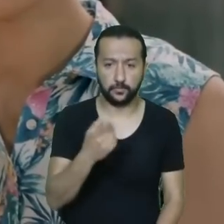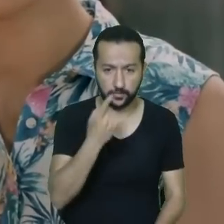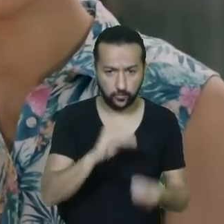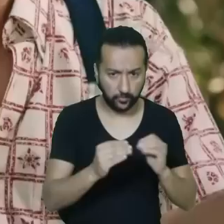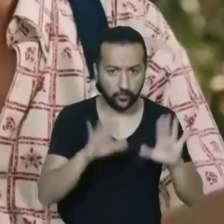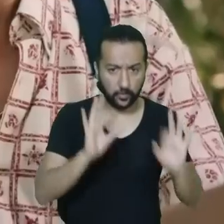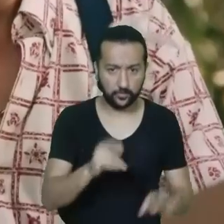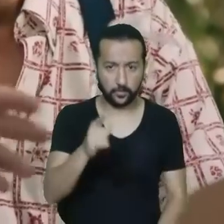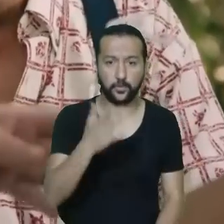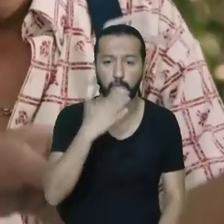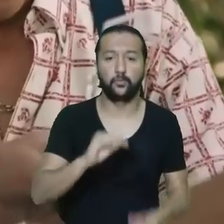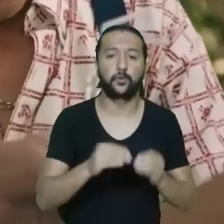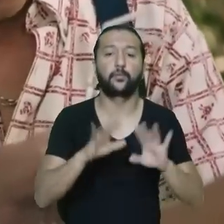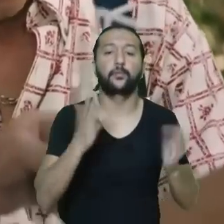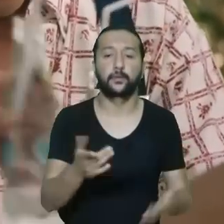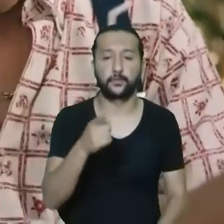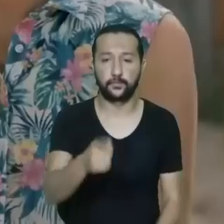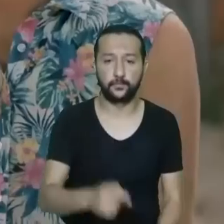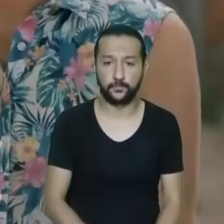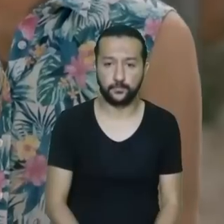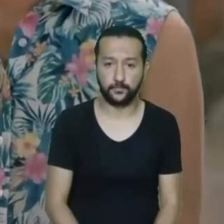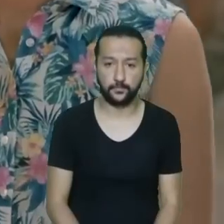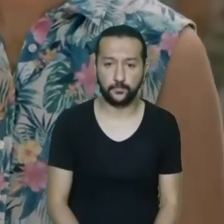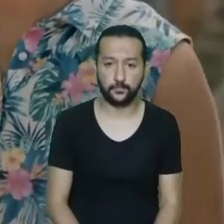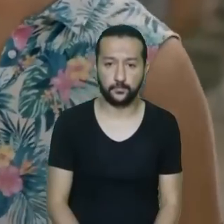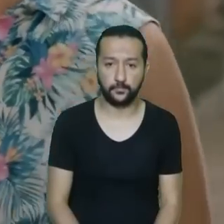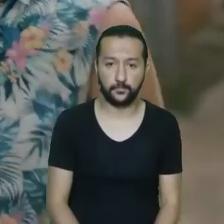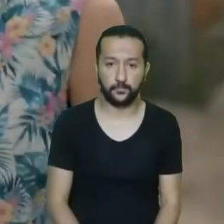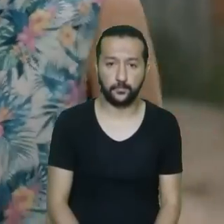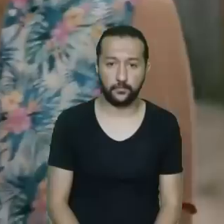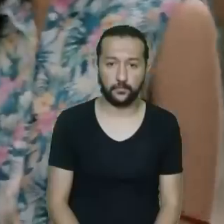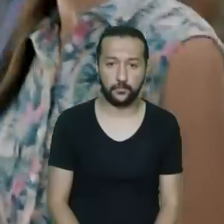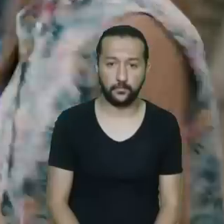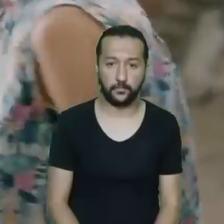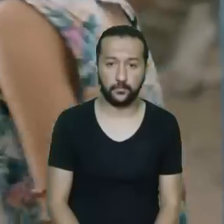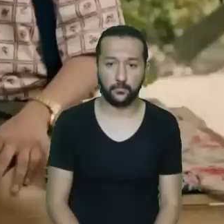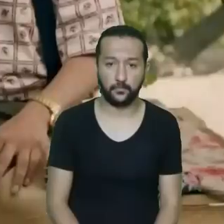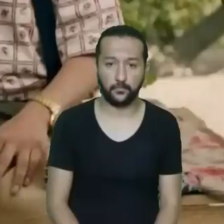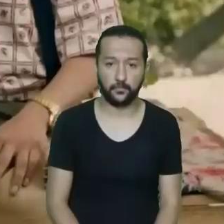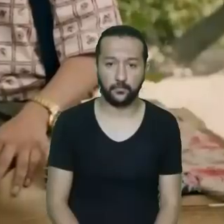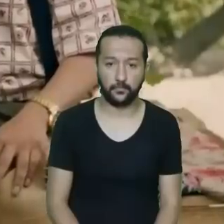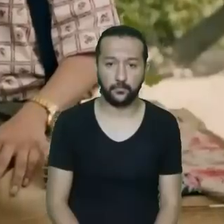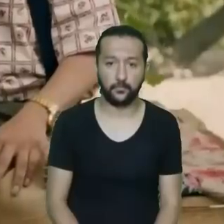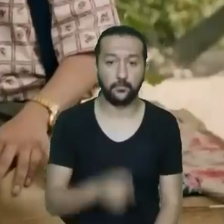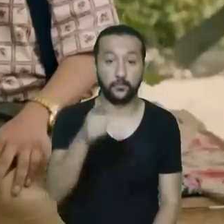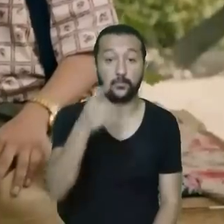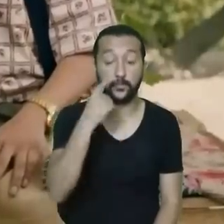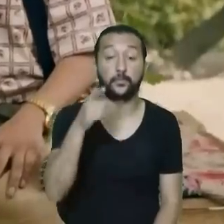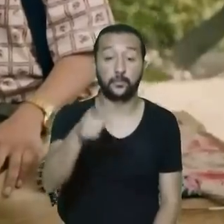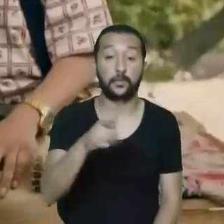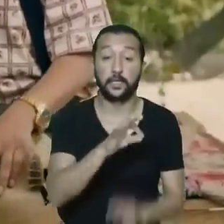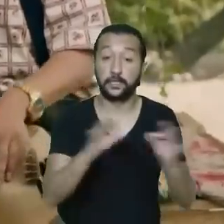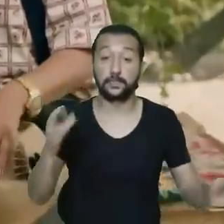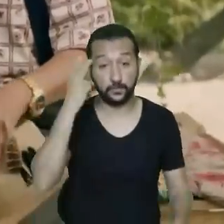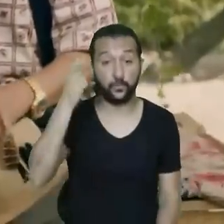değil mi? Dokunmaz. İyi. Sibel sıkıntılı bakıyor, baş sallayıp döndü eve. Hüseyin,